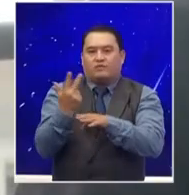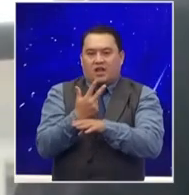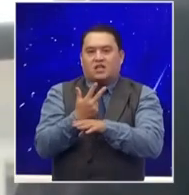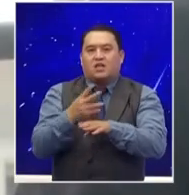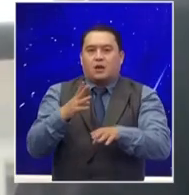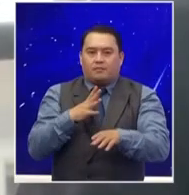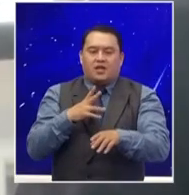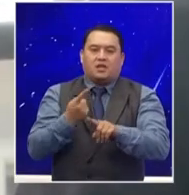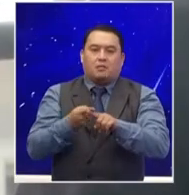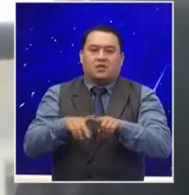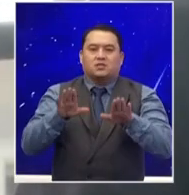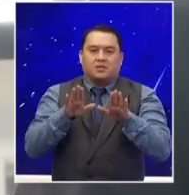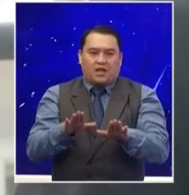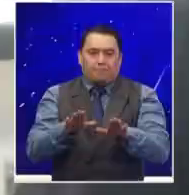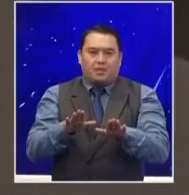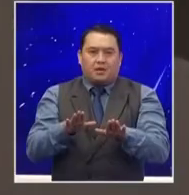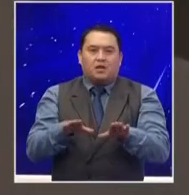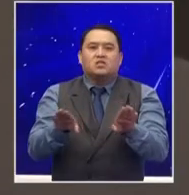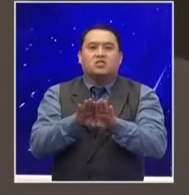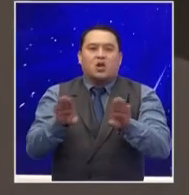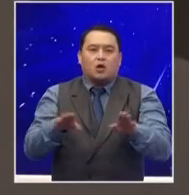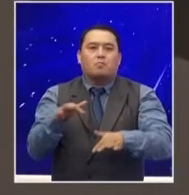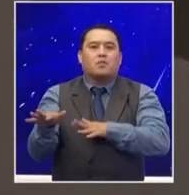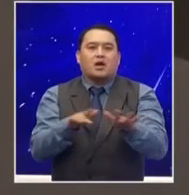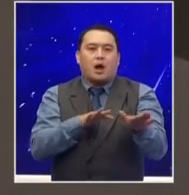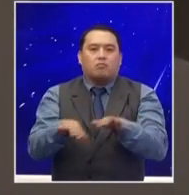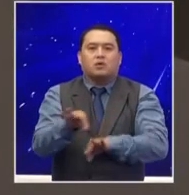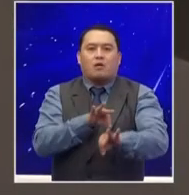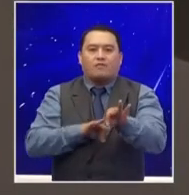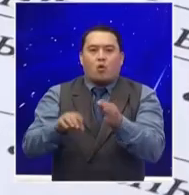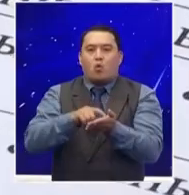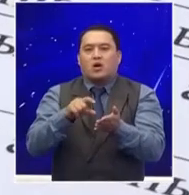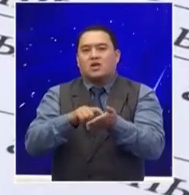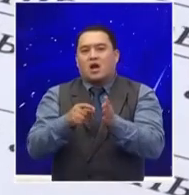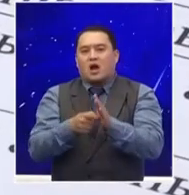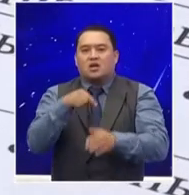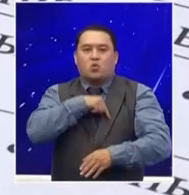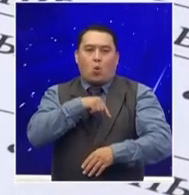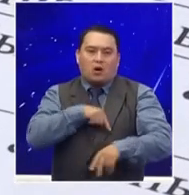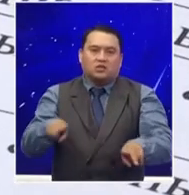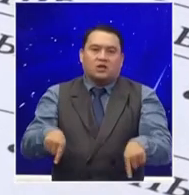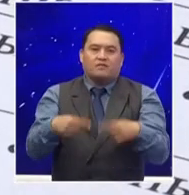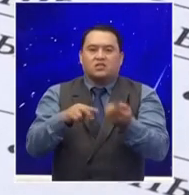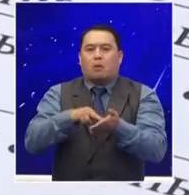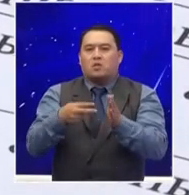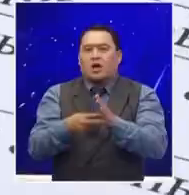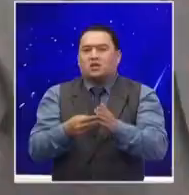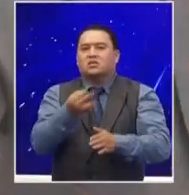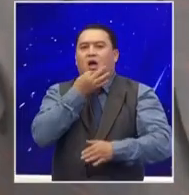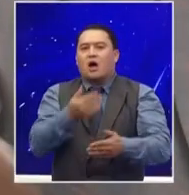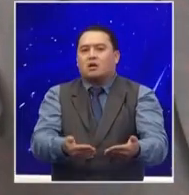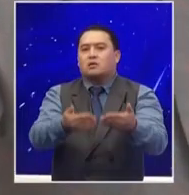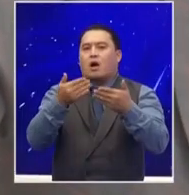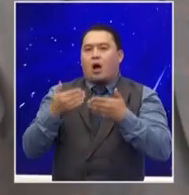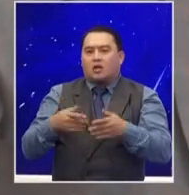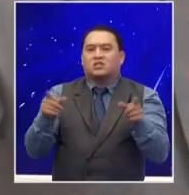завоюют первые 3 призовых места. Данное мероприятие проектным офисом «Рухани Жангру» было запланировано заранее,